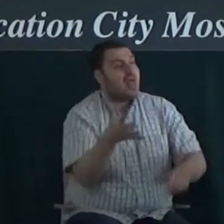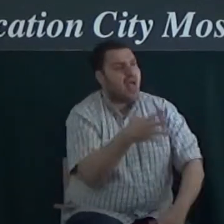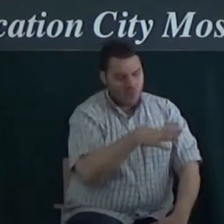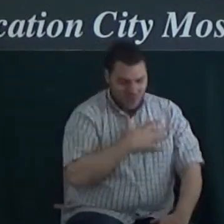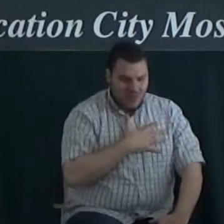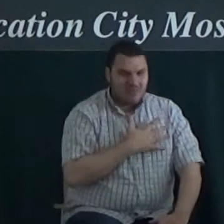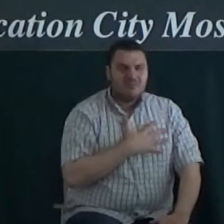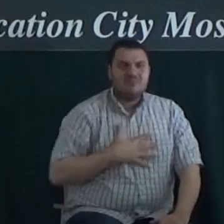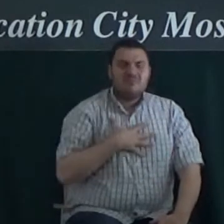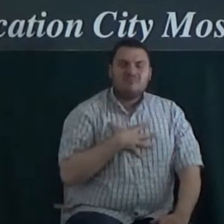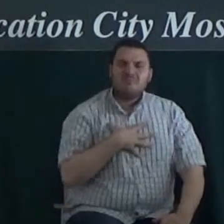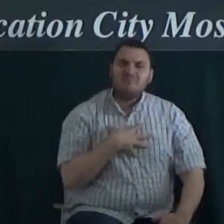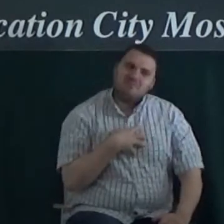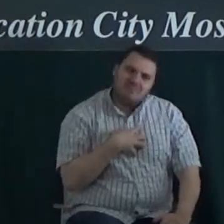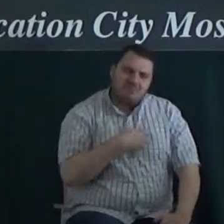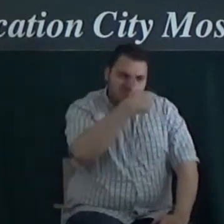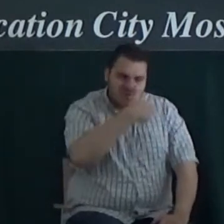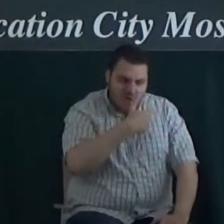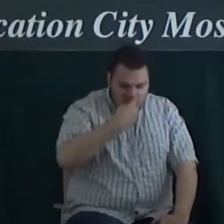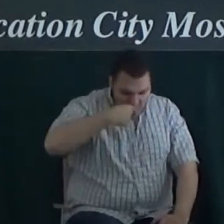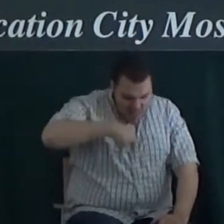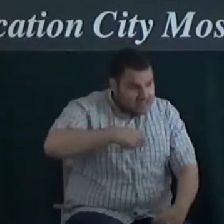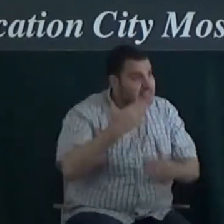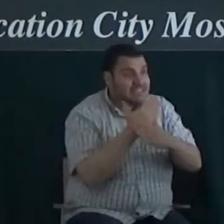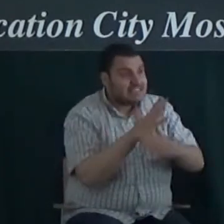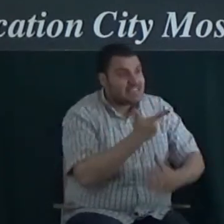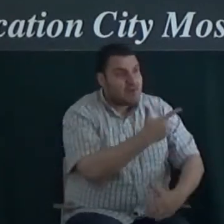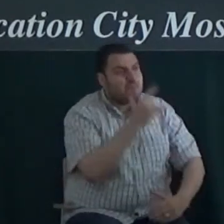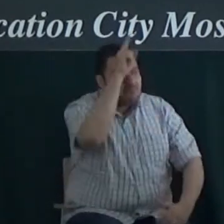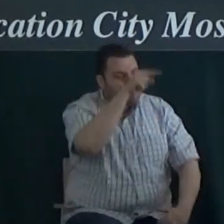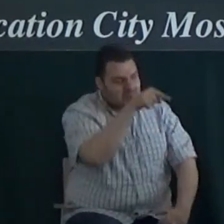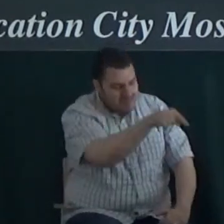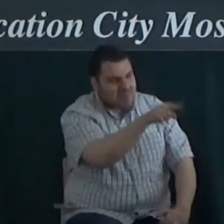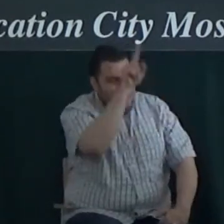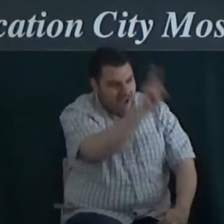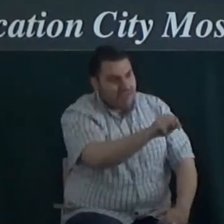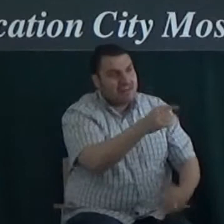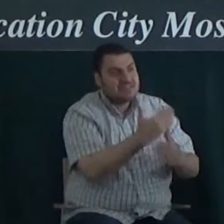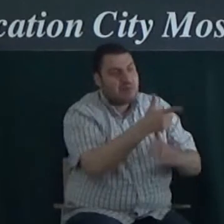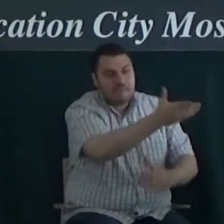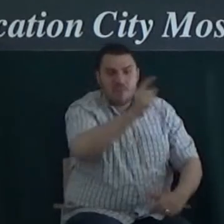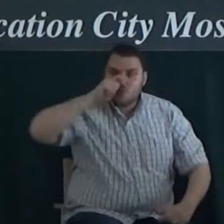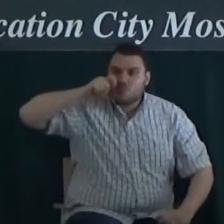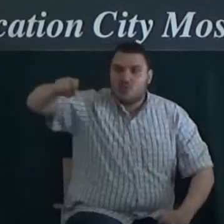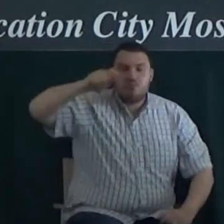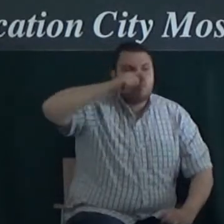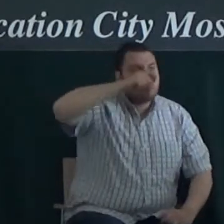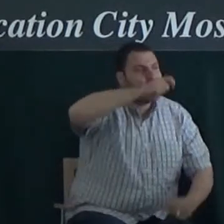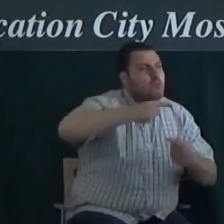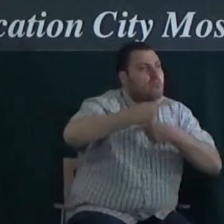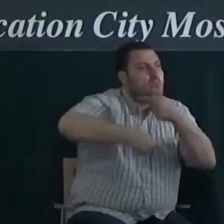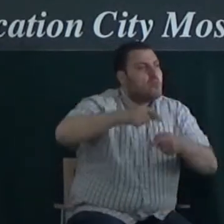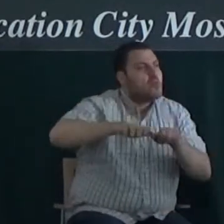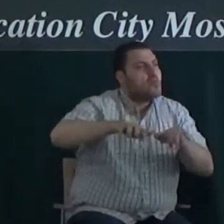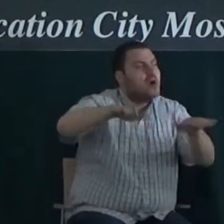الكآبة والذل والقهر ما لا يصيب غيره. أيها المسلمون، هذا الظلم كم من أجساد